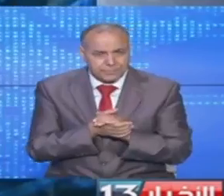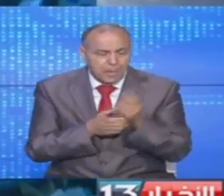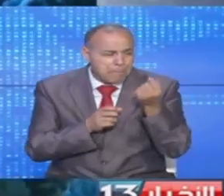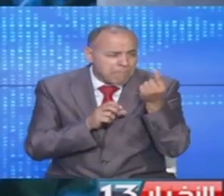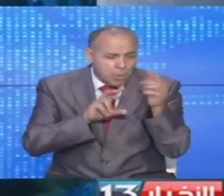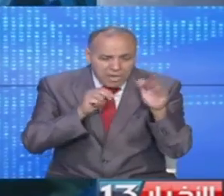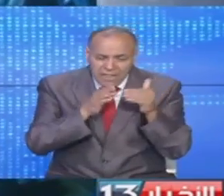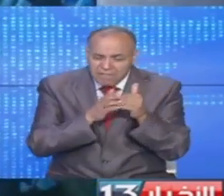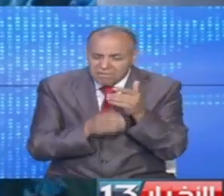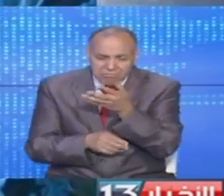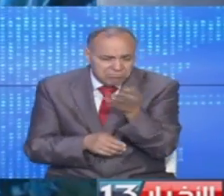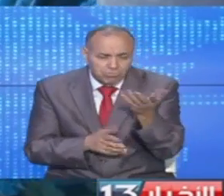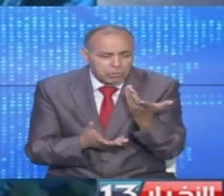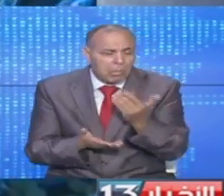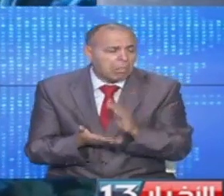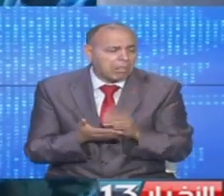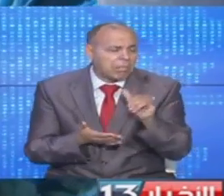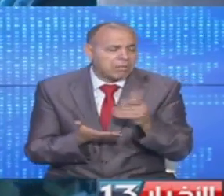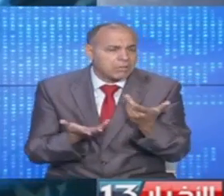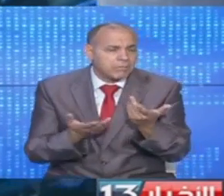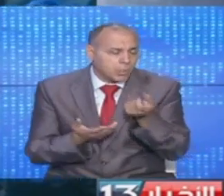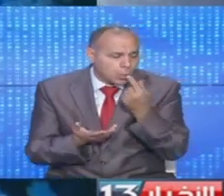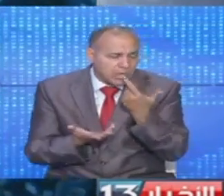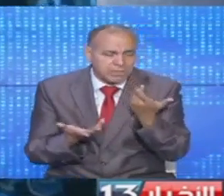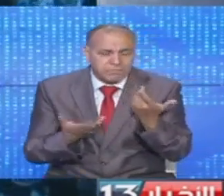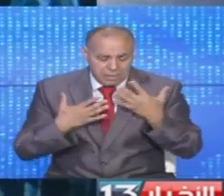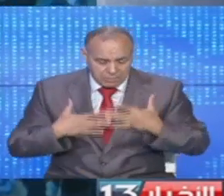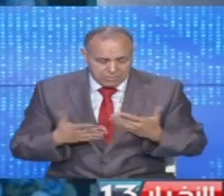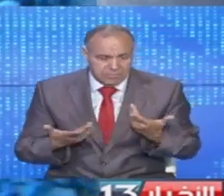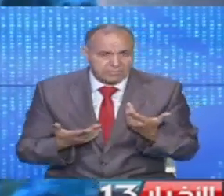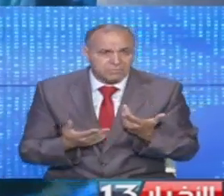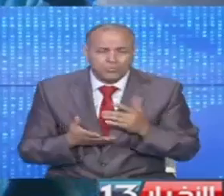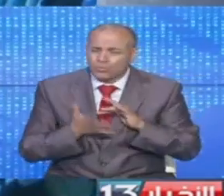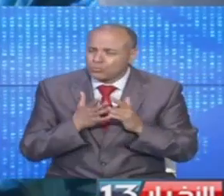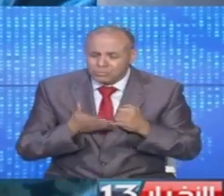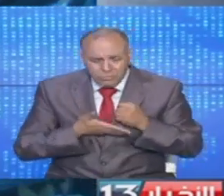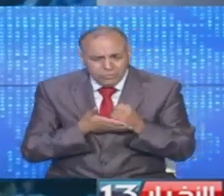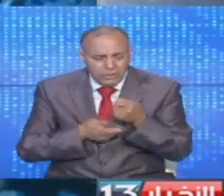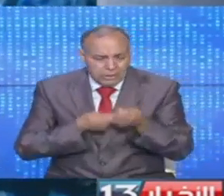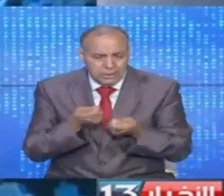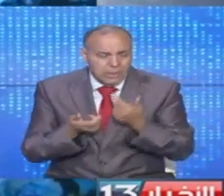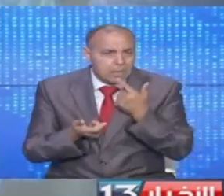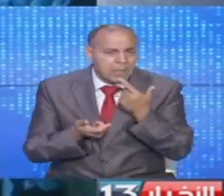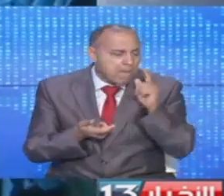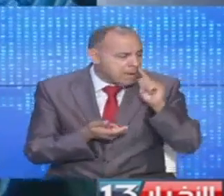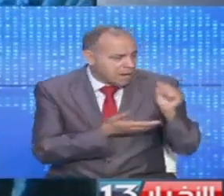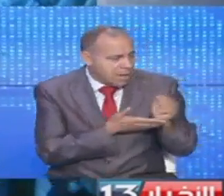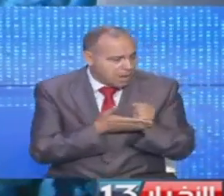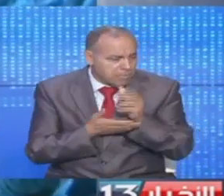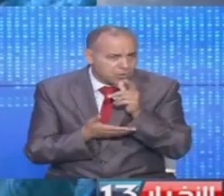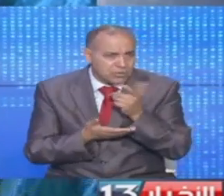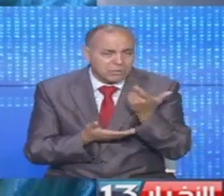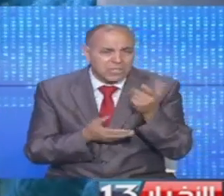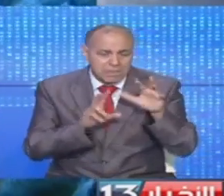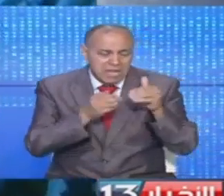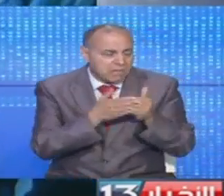180 باش تعمل بالله؟ قولي لي ما عندهم دواهم منهم ولبستهم وكل حاجة منهم باش نعمل لهم؟ امرأة تعاوني برد نعطيها على